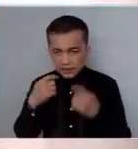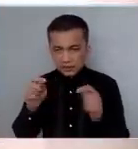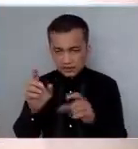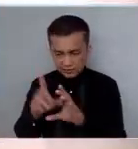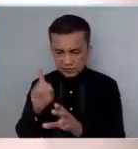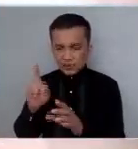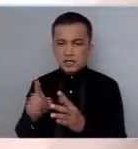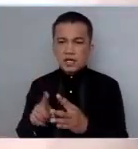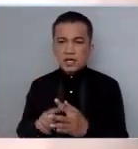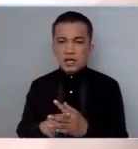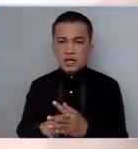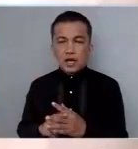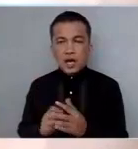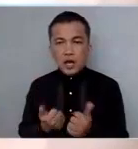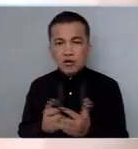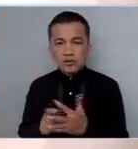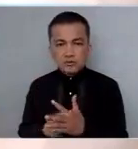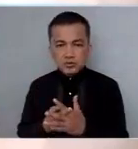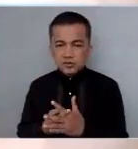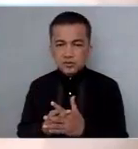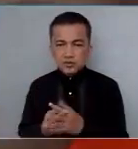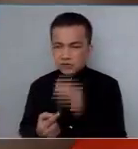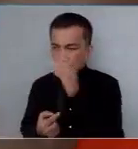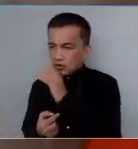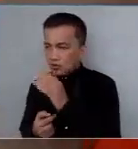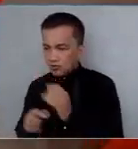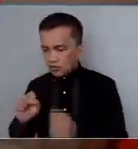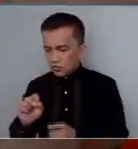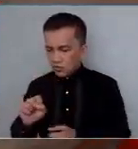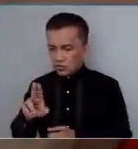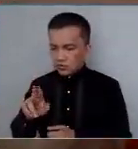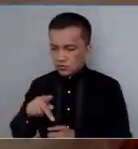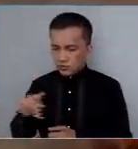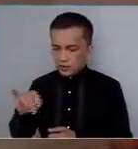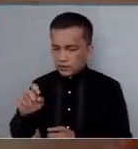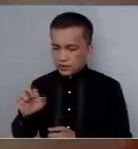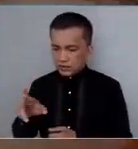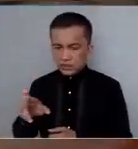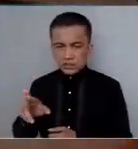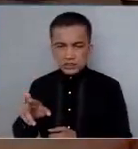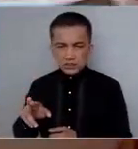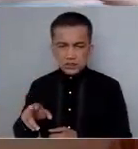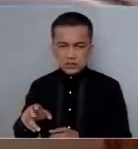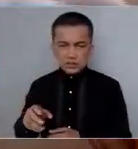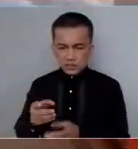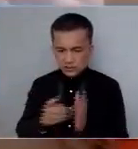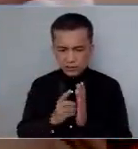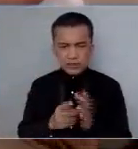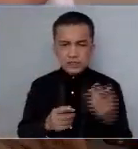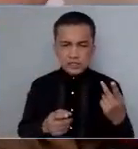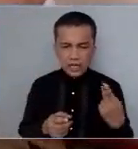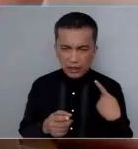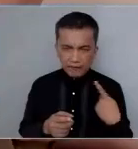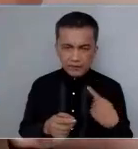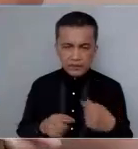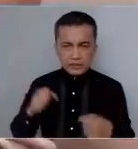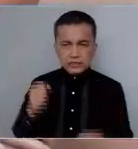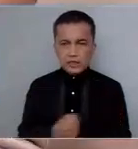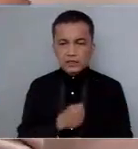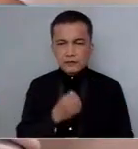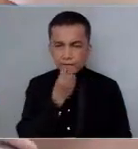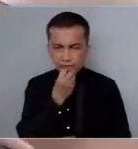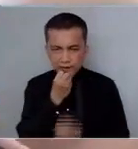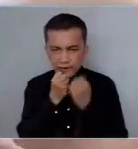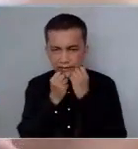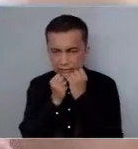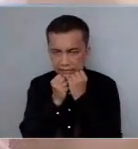mag-start dahil nga wala kami mahanap na supplier pero the need and the demand is there. Sayang, hinayang ako. Oh.